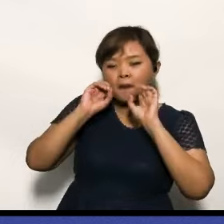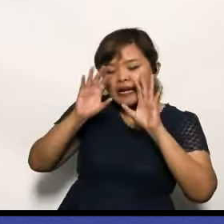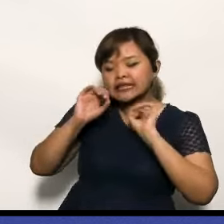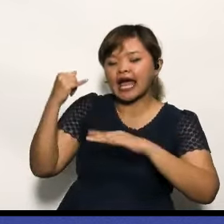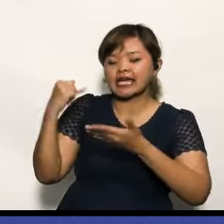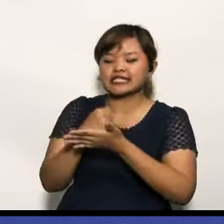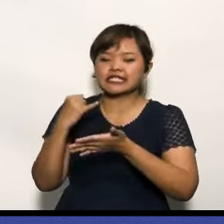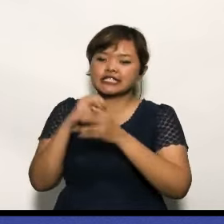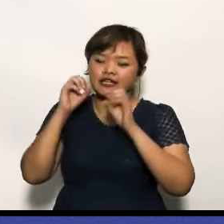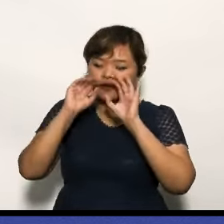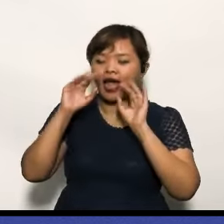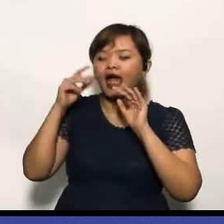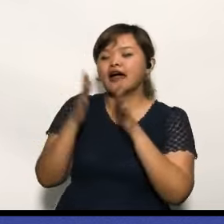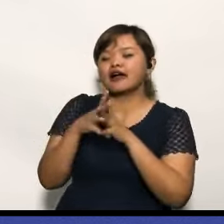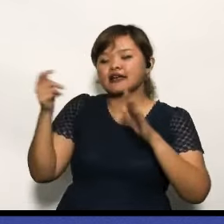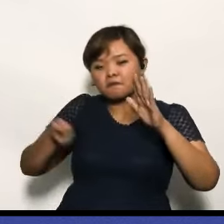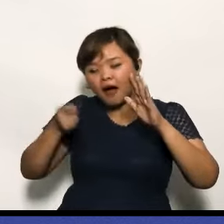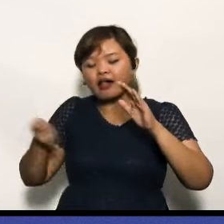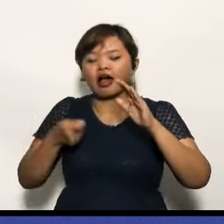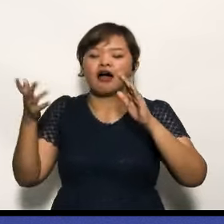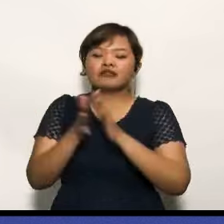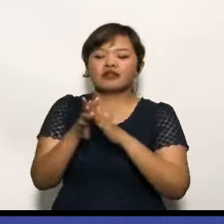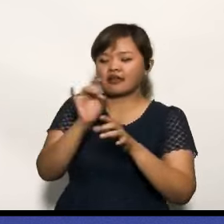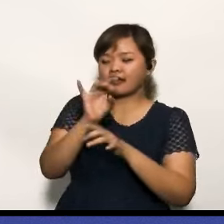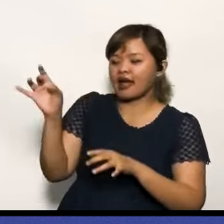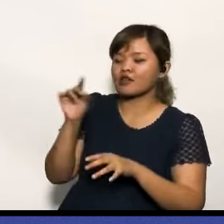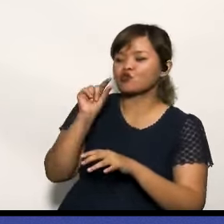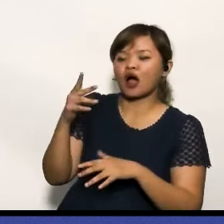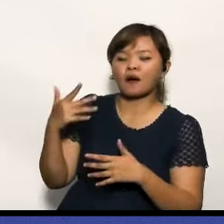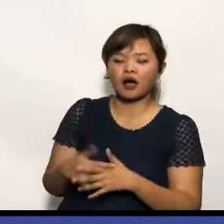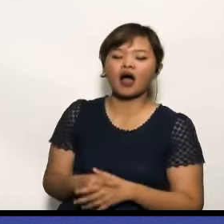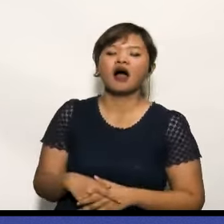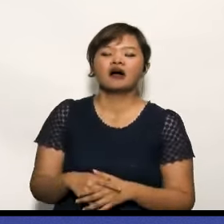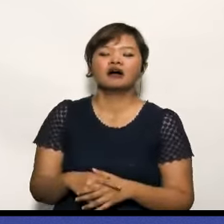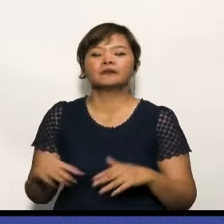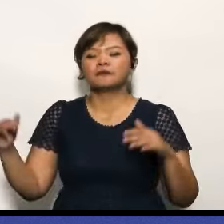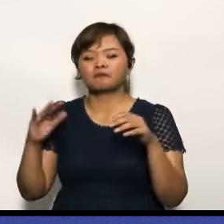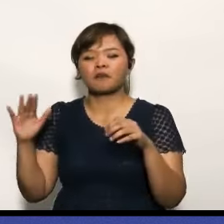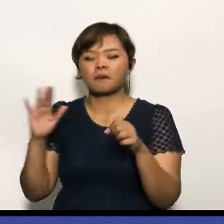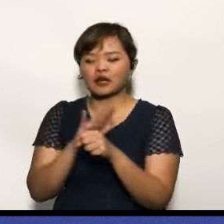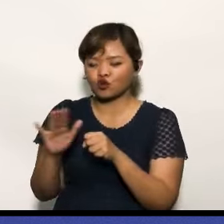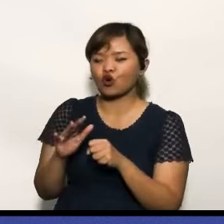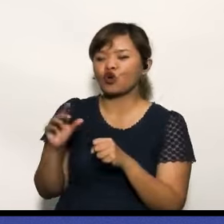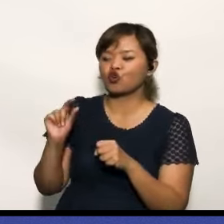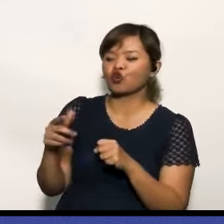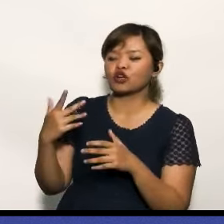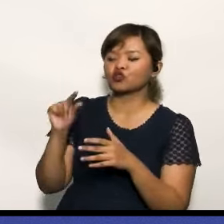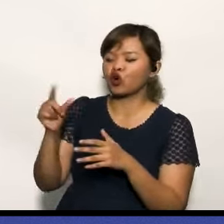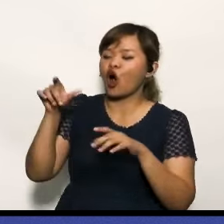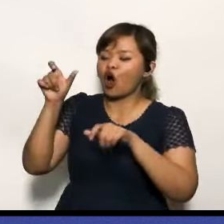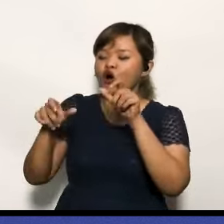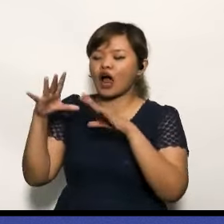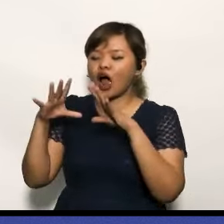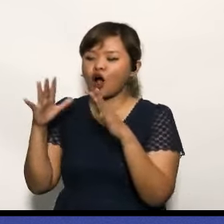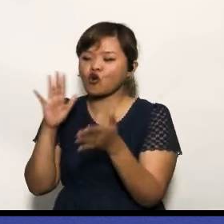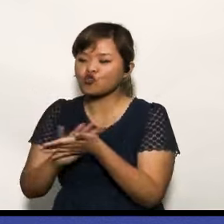pemberita-pemberita Injil maupun gembala-gembala dan pengajar-pengajar untuk memperlengkapi orang-orang kudus bagi pekerjaan